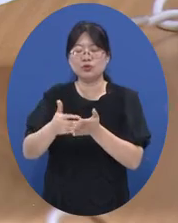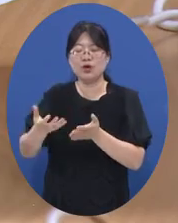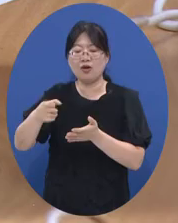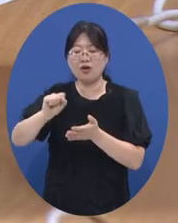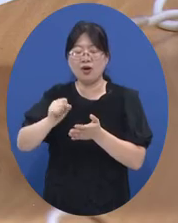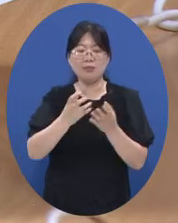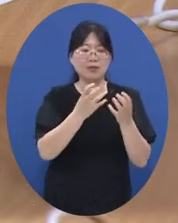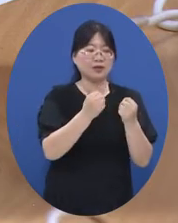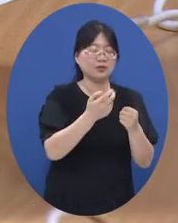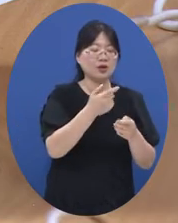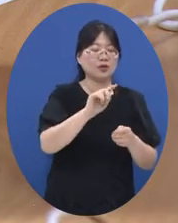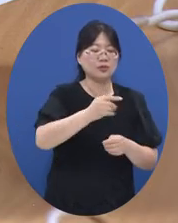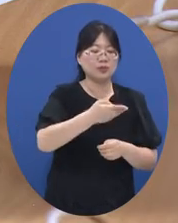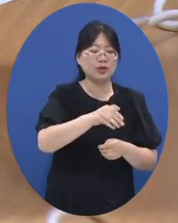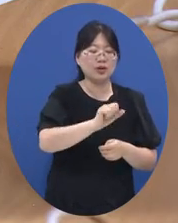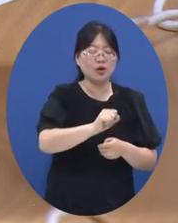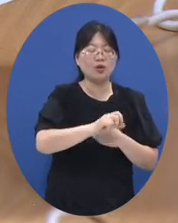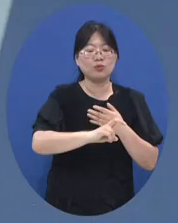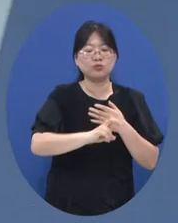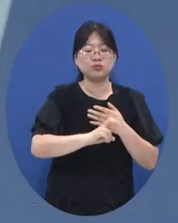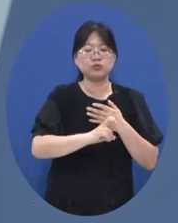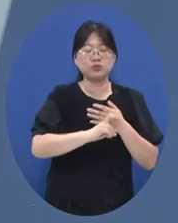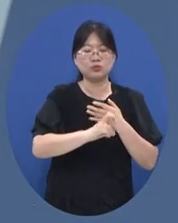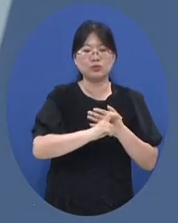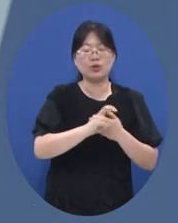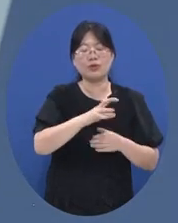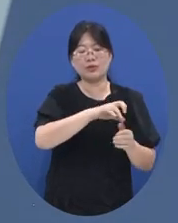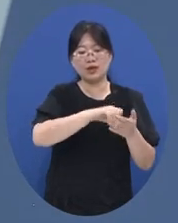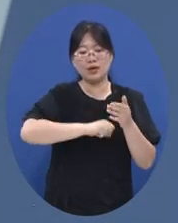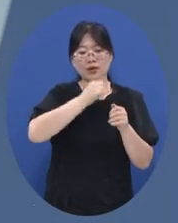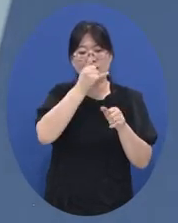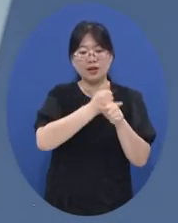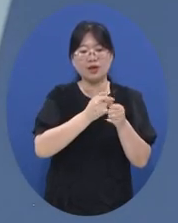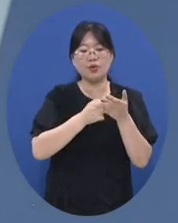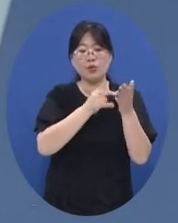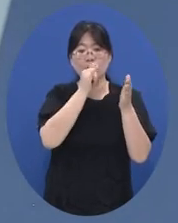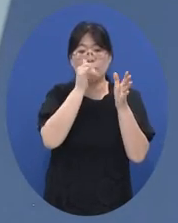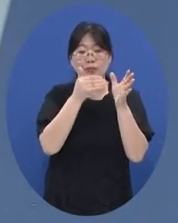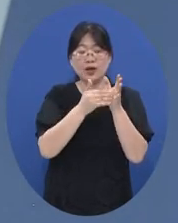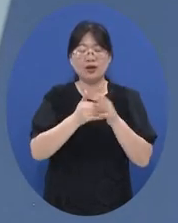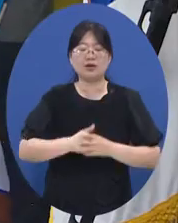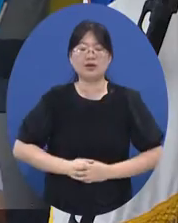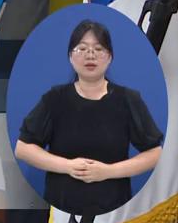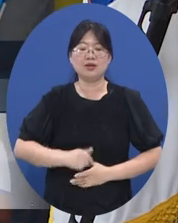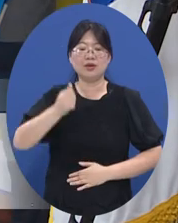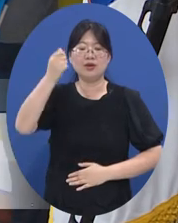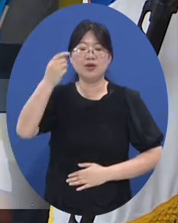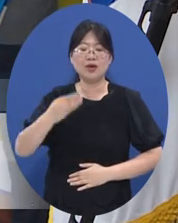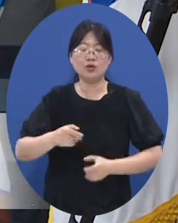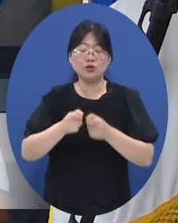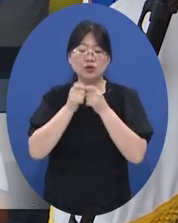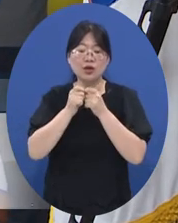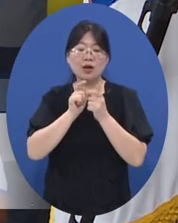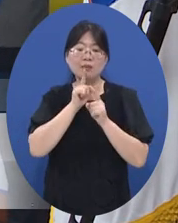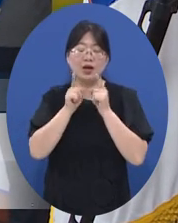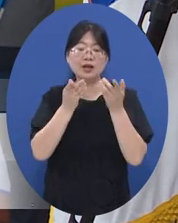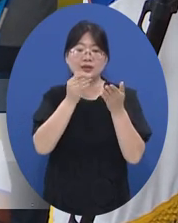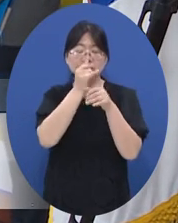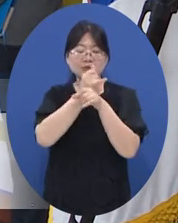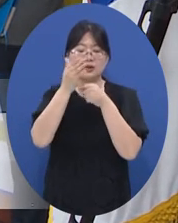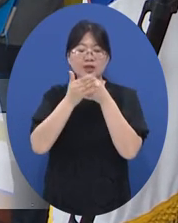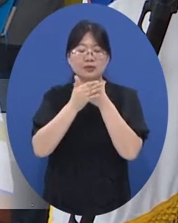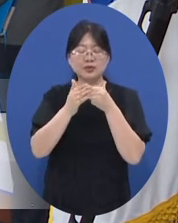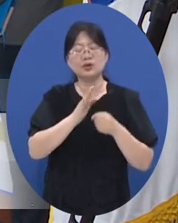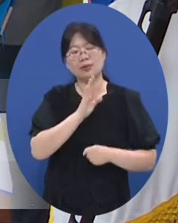수억에서 많게는 수백억대의 부당이익을 취한 의혹도 있다고 덧붙였습니다. 여러 차례 아주 구체적으로 말씀을